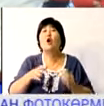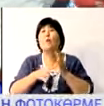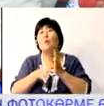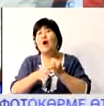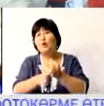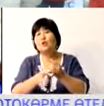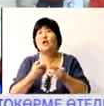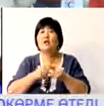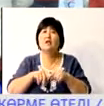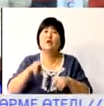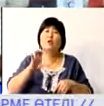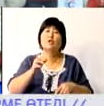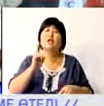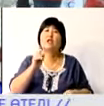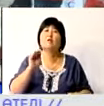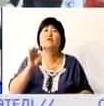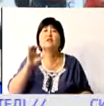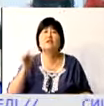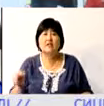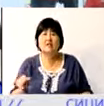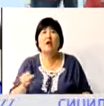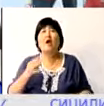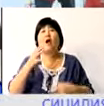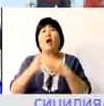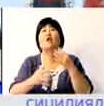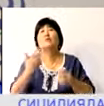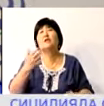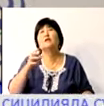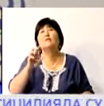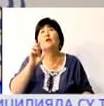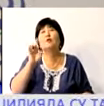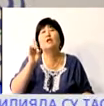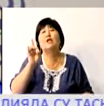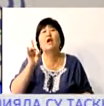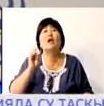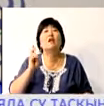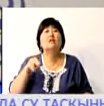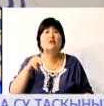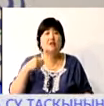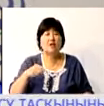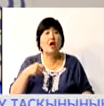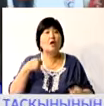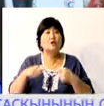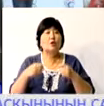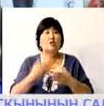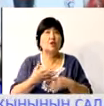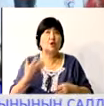Донерс, KFC, әлемдік брендтерді жұмыс жасап жатыр. Сауда жағынан бізде Қызылорда алғаш рет